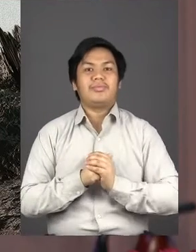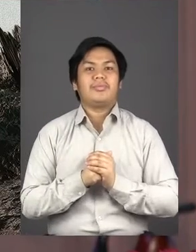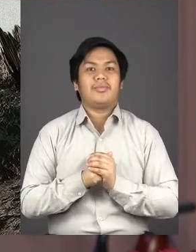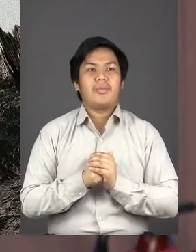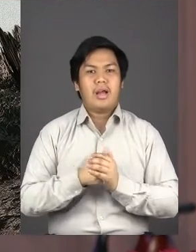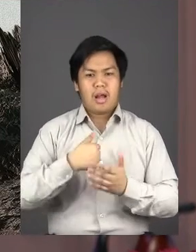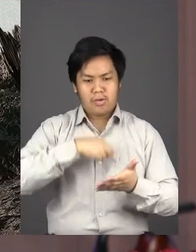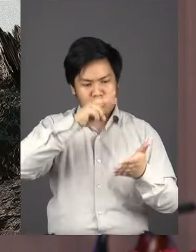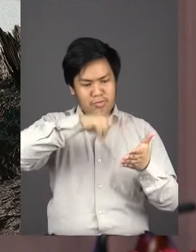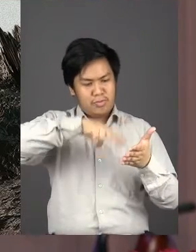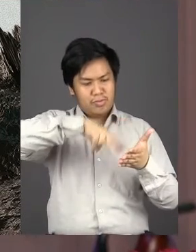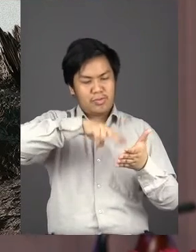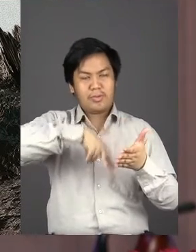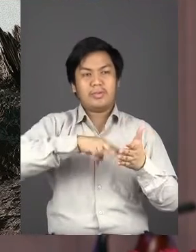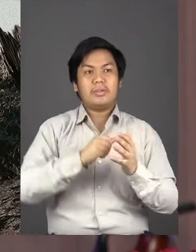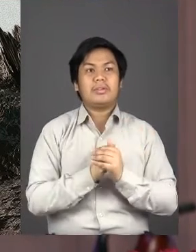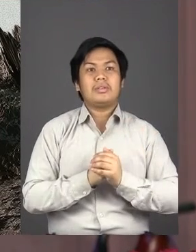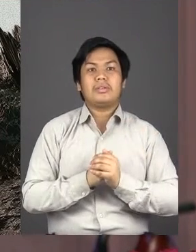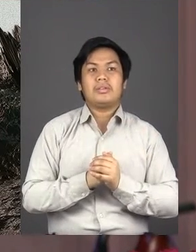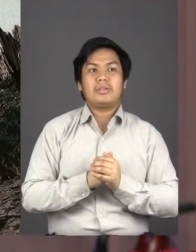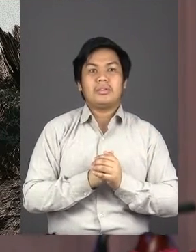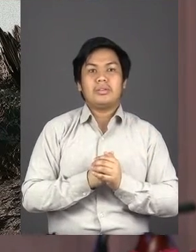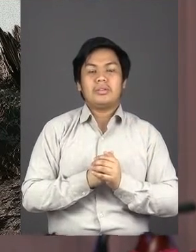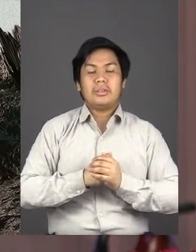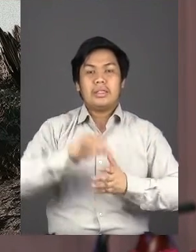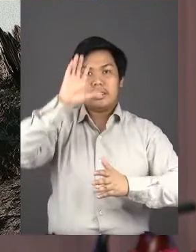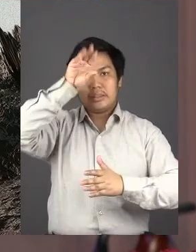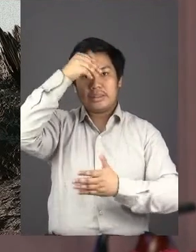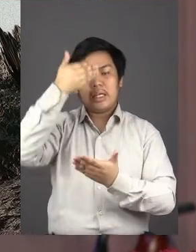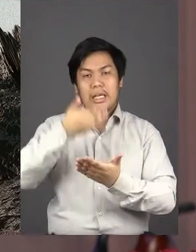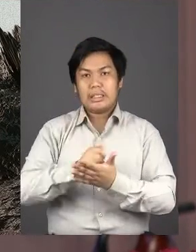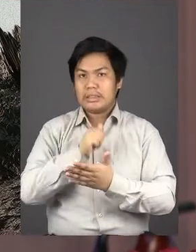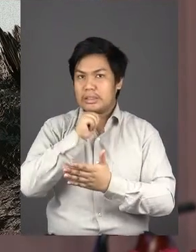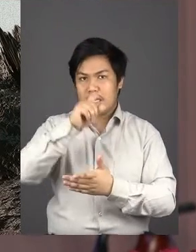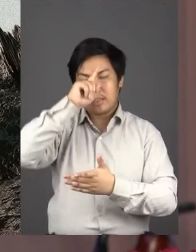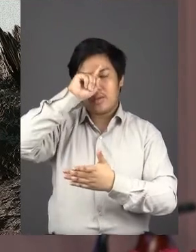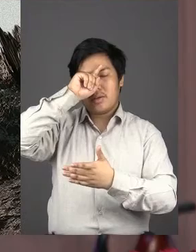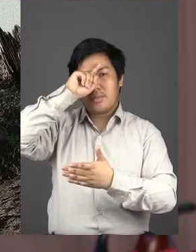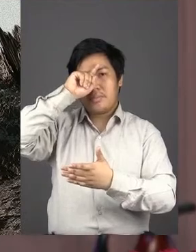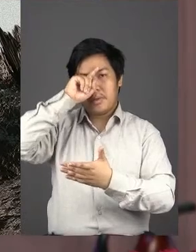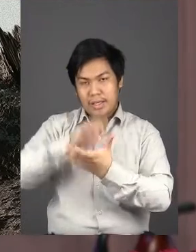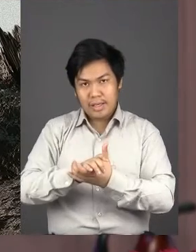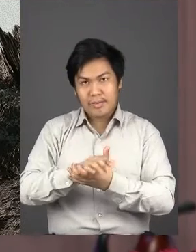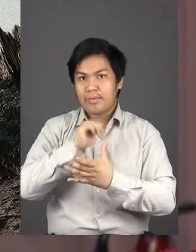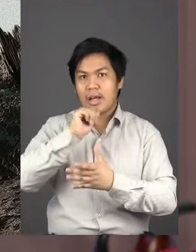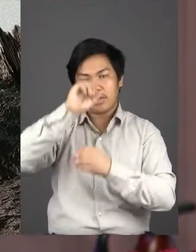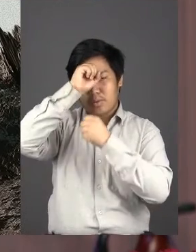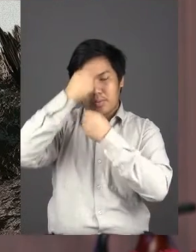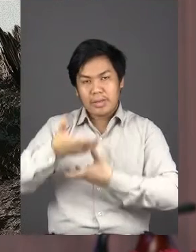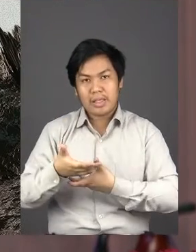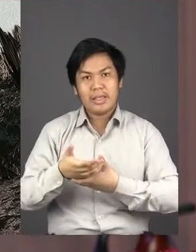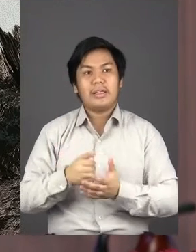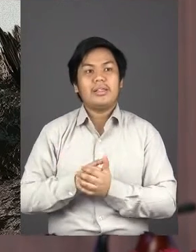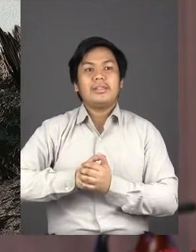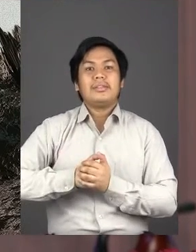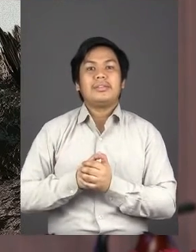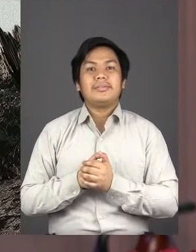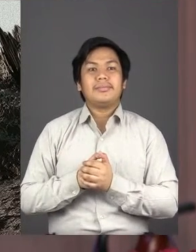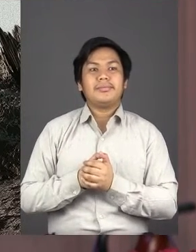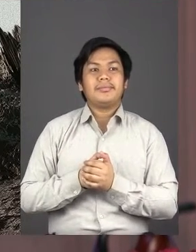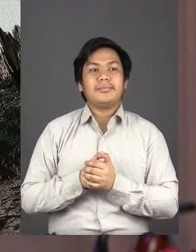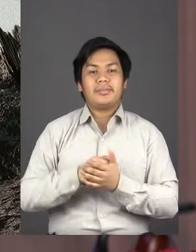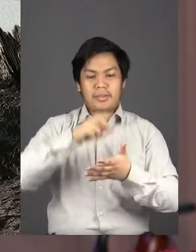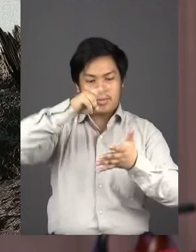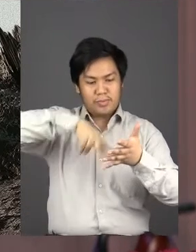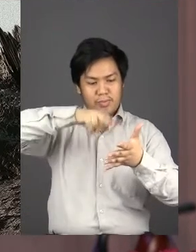Binasa ko kanina Ephesians 2:1-3, we were sons of disobedience. Sa Ephesians 4:17, binasa